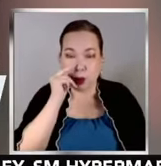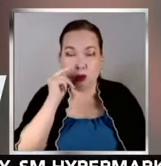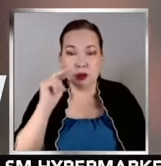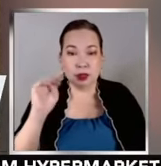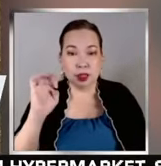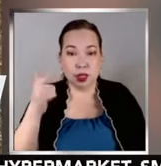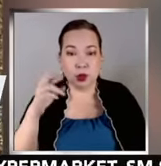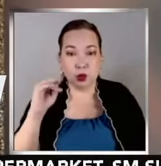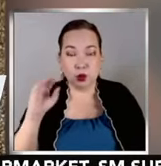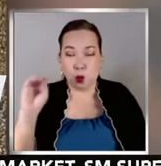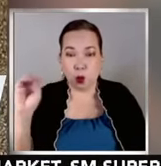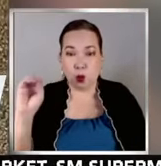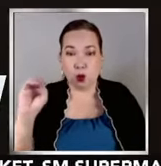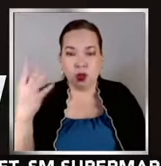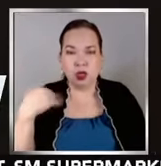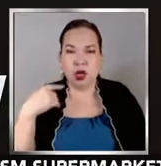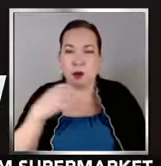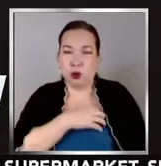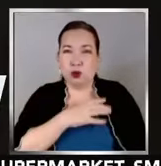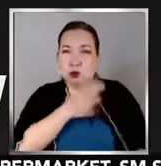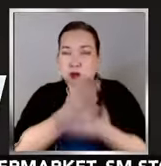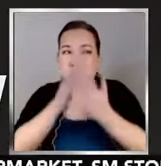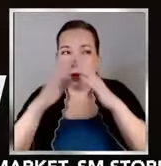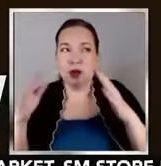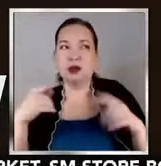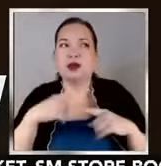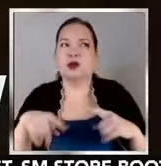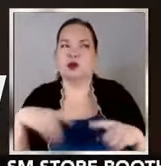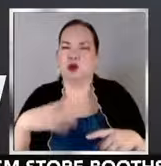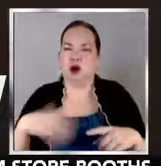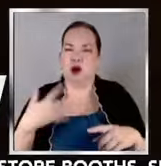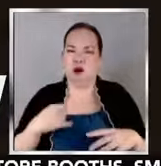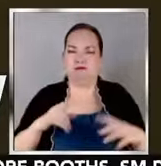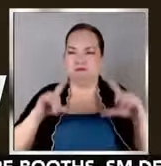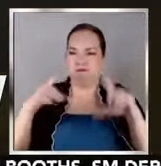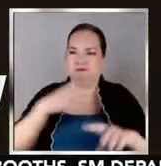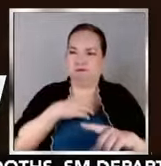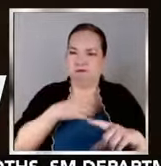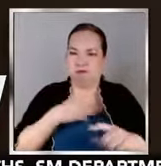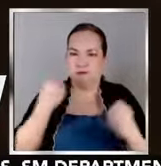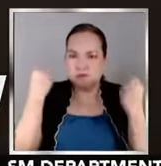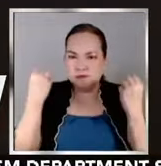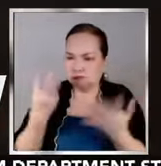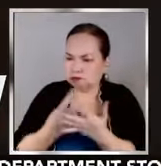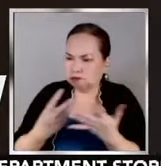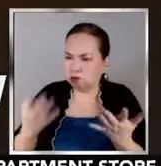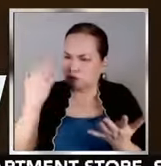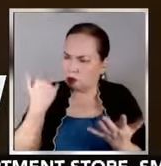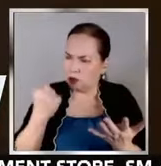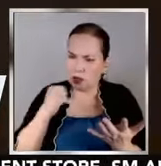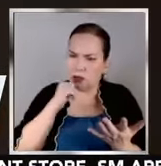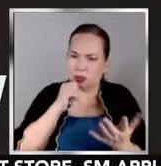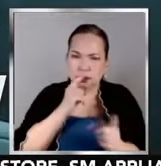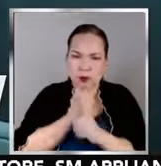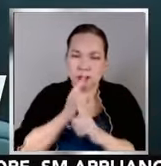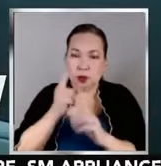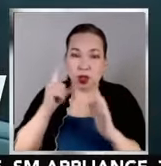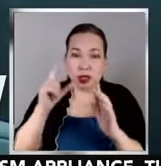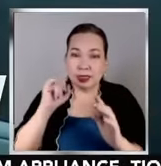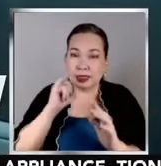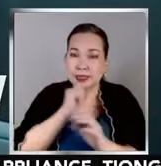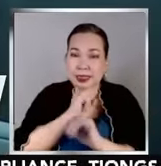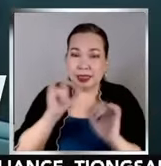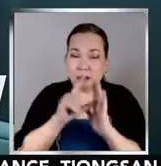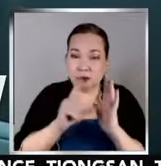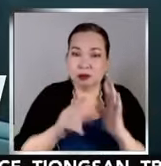Biyernes. Dahil dyan, reklamong illegal possession of firearms and ammunition at illegal possession of explosives ang inihain laban